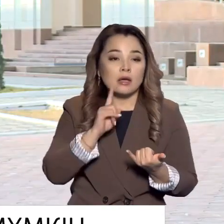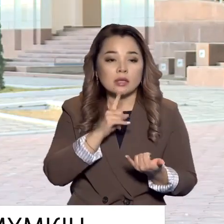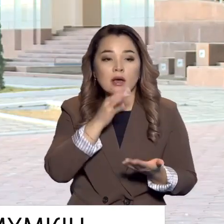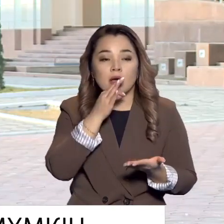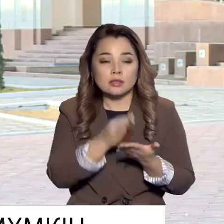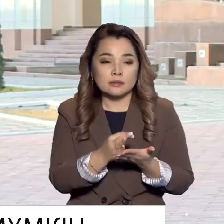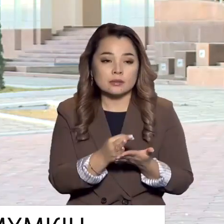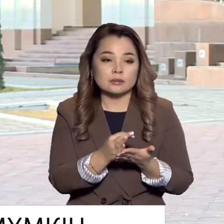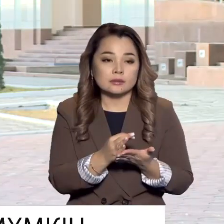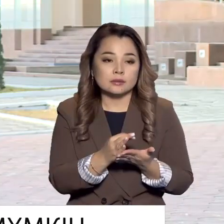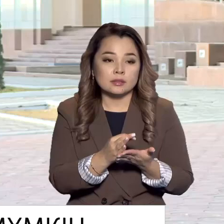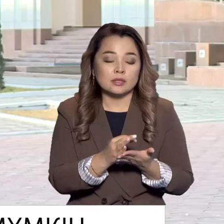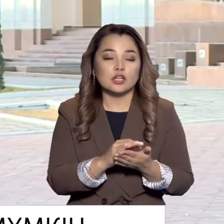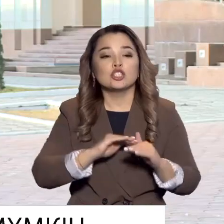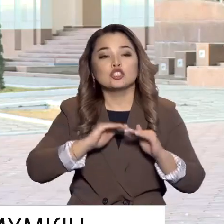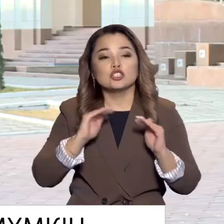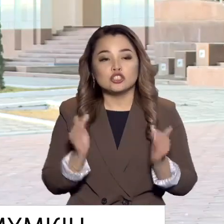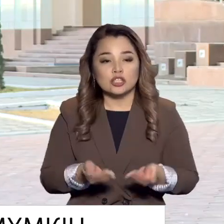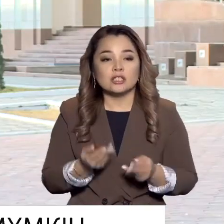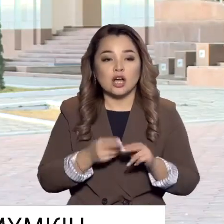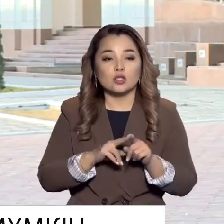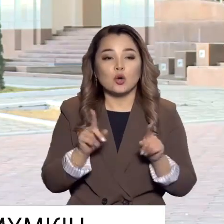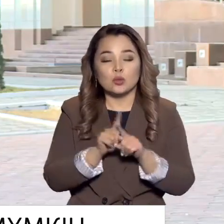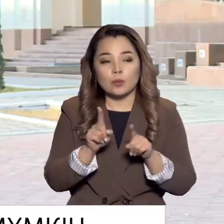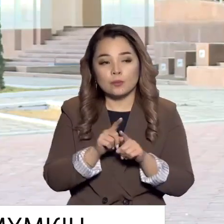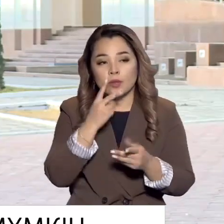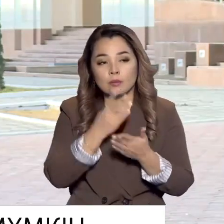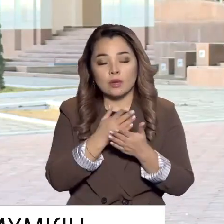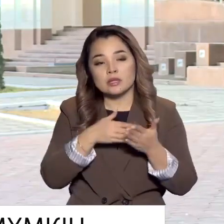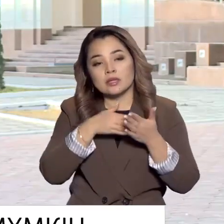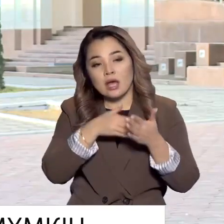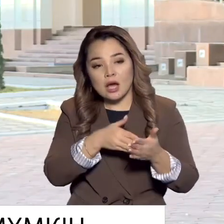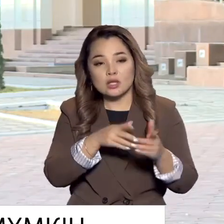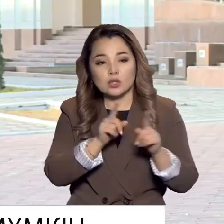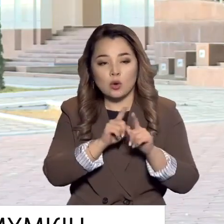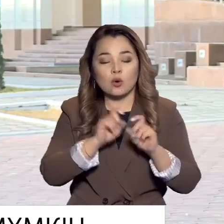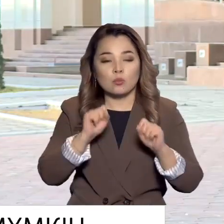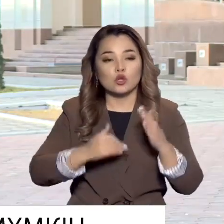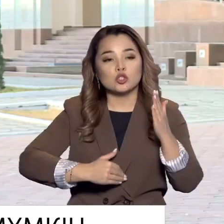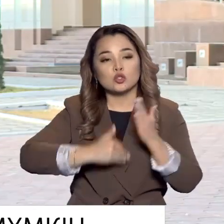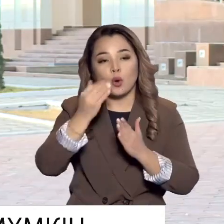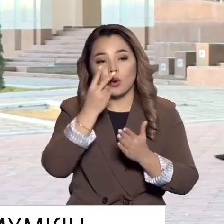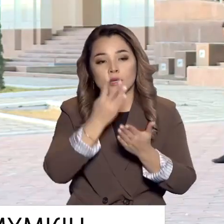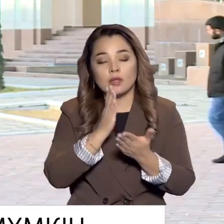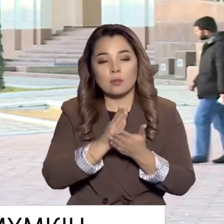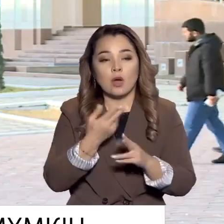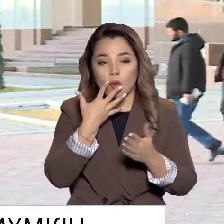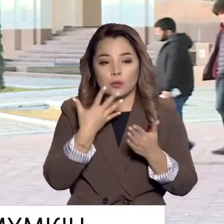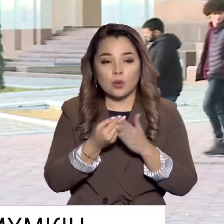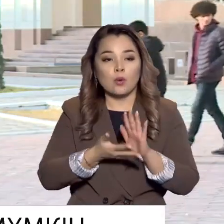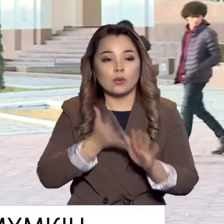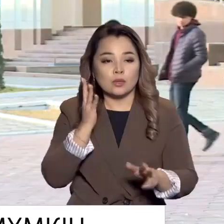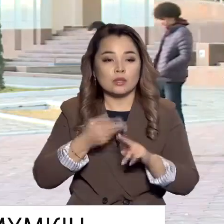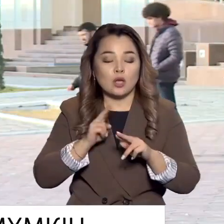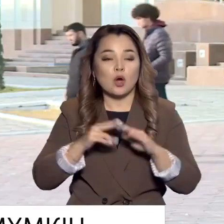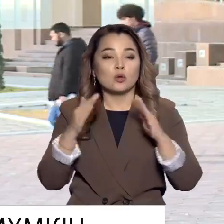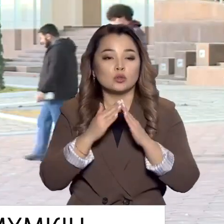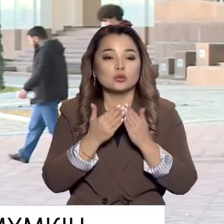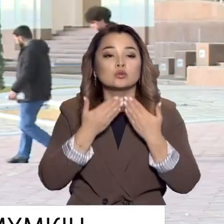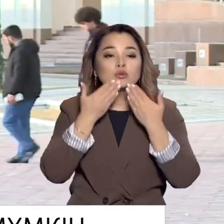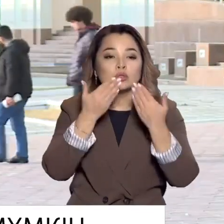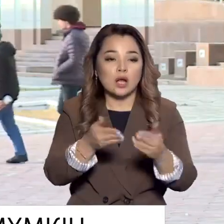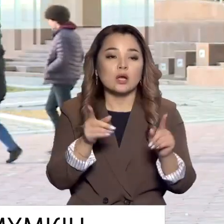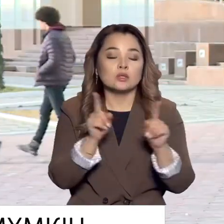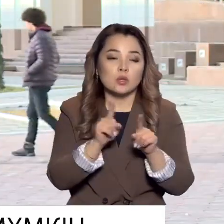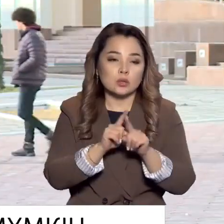ол шектік межені жоғарылатып отыр. Ол өз кезегінде үйге деген сұранысы азайтады,